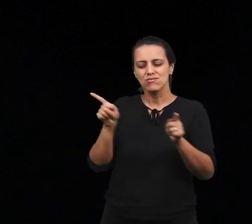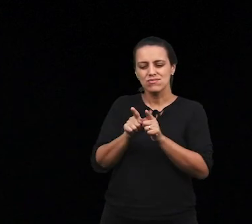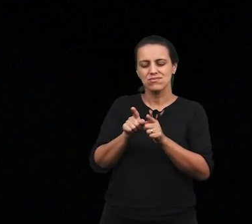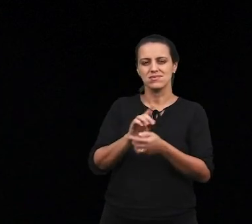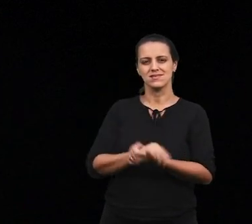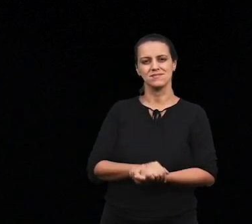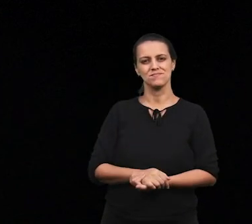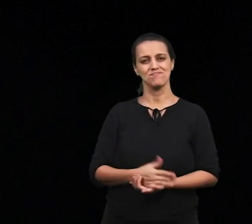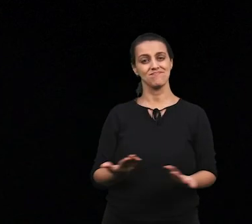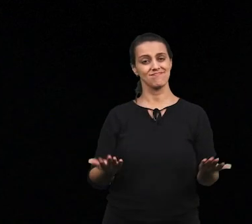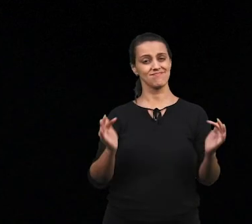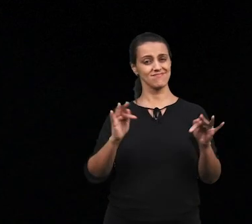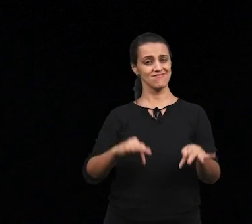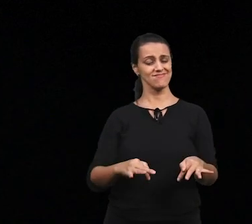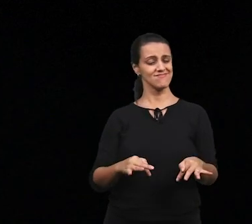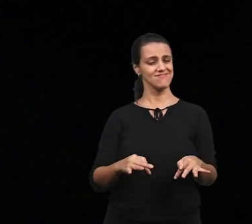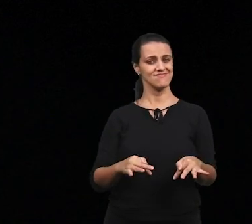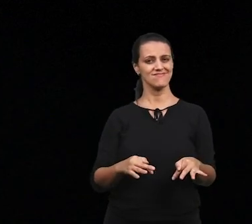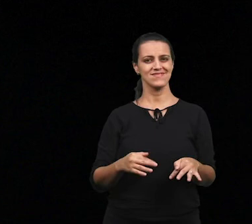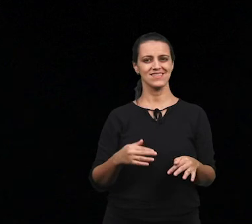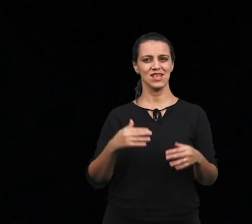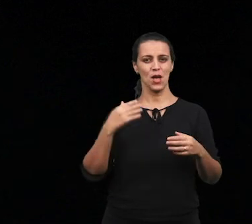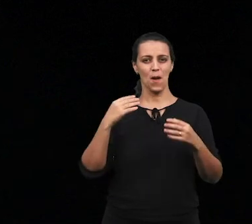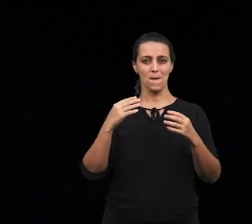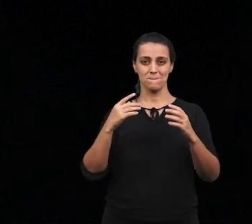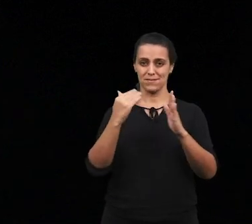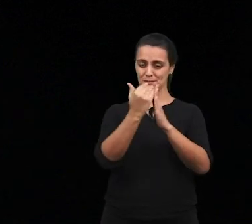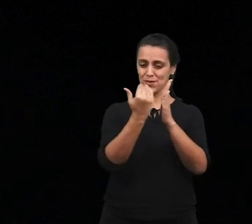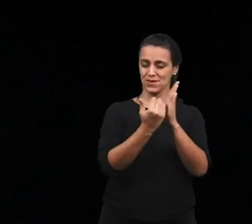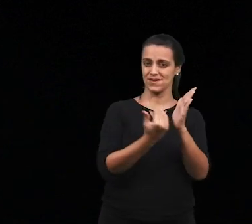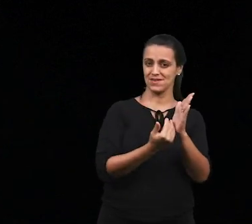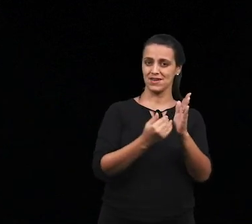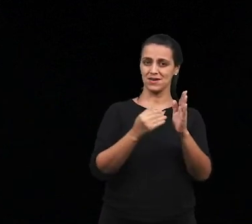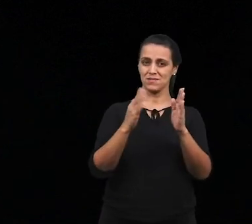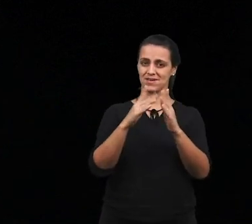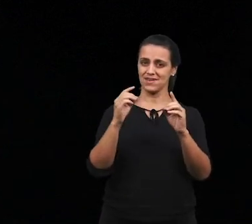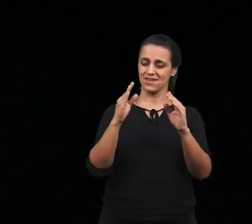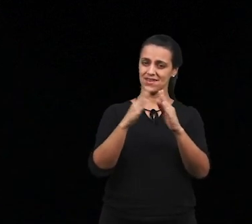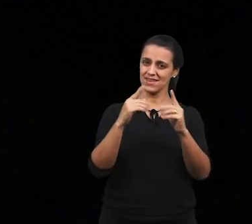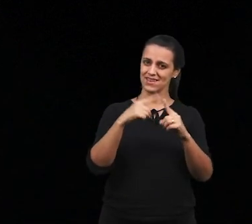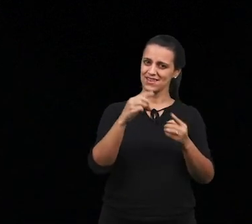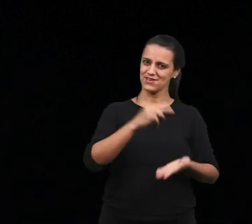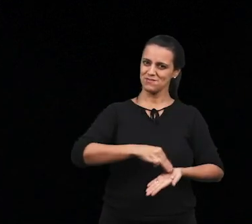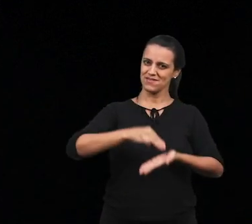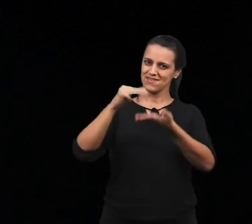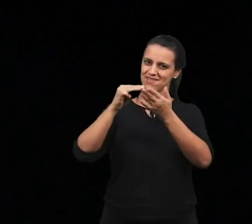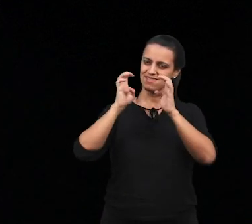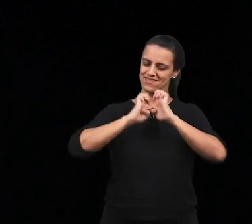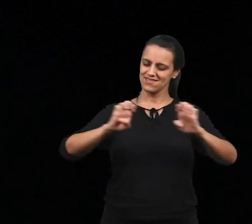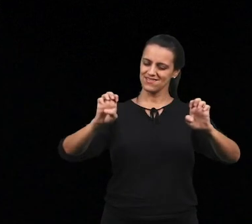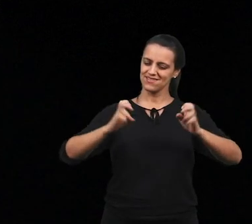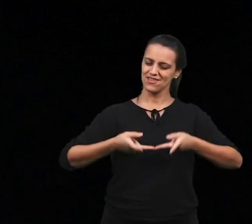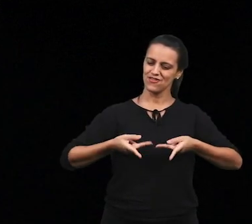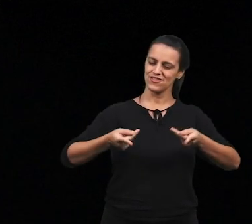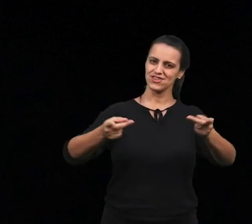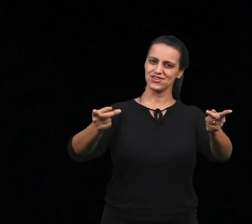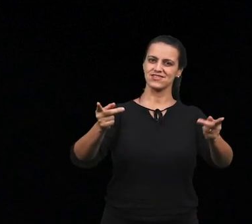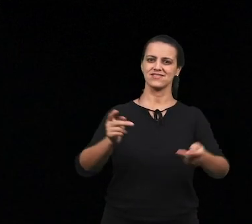послания и псалмы. Таким образом, подошли к концу нашей программы «Посвящая вечное